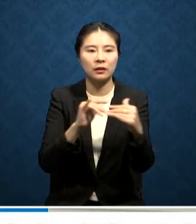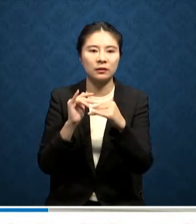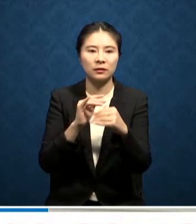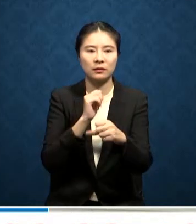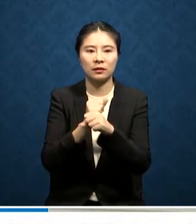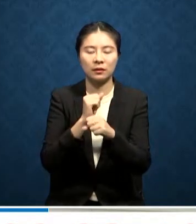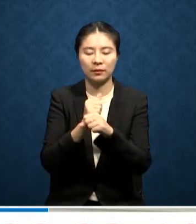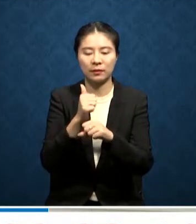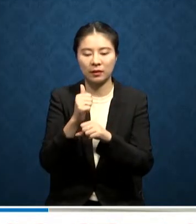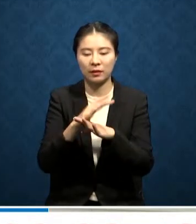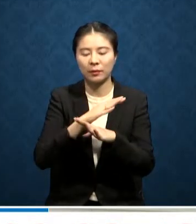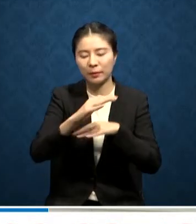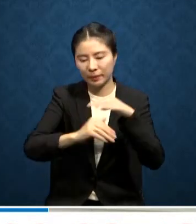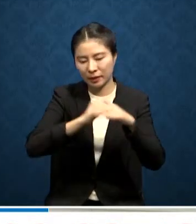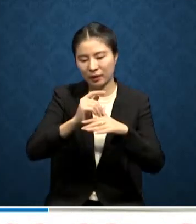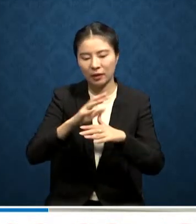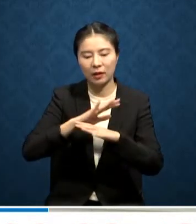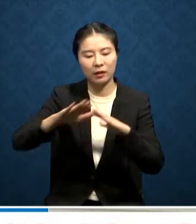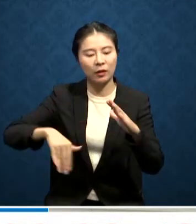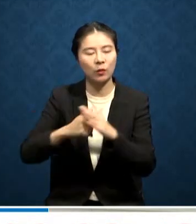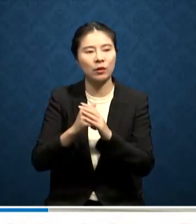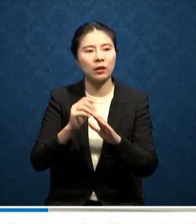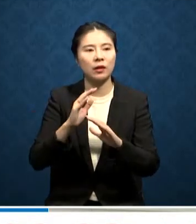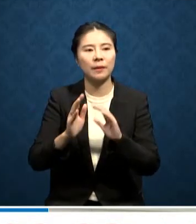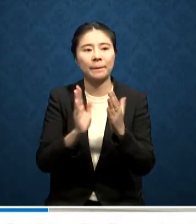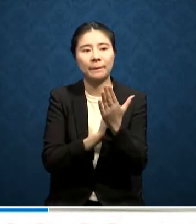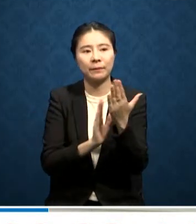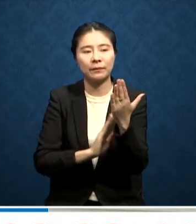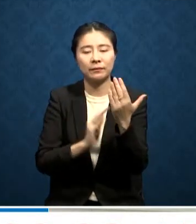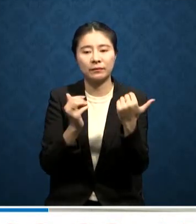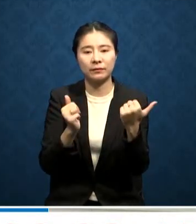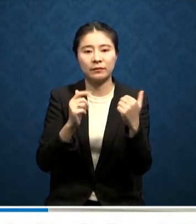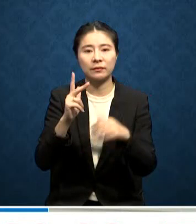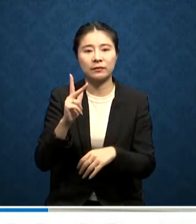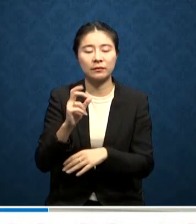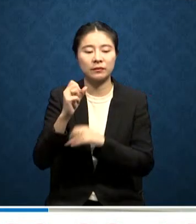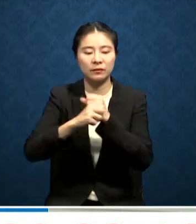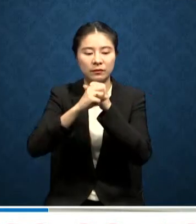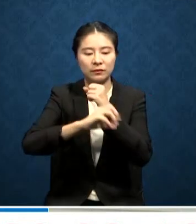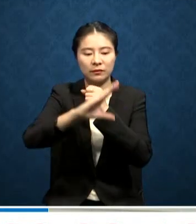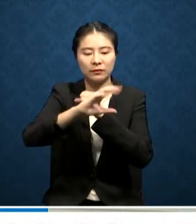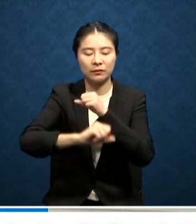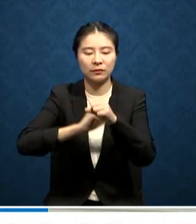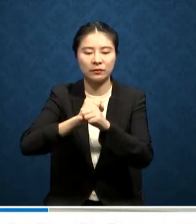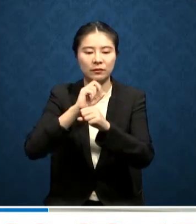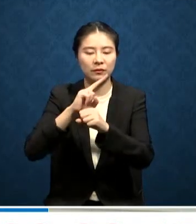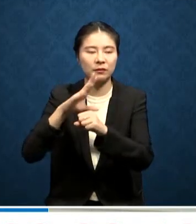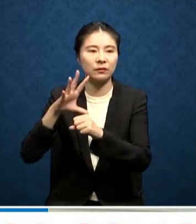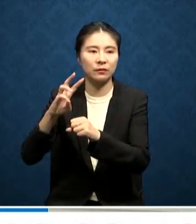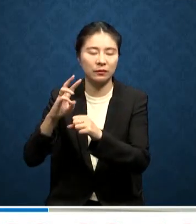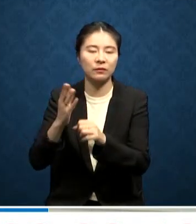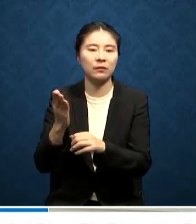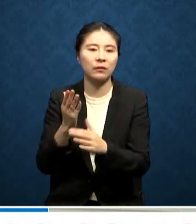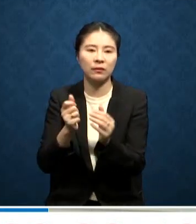ดียิ่งขึ้นเกี่ยวกับรายละเอียดการดำเนินงานของก.พ.ในปี2566ข้าพเจ้าขอเรียน